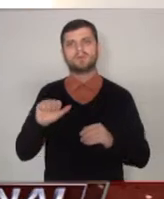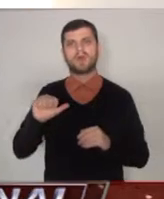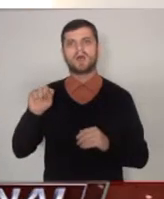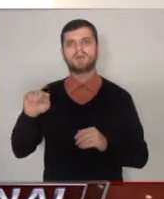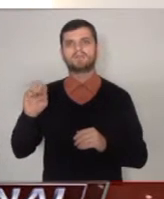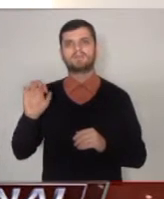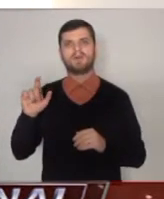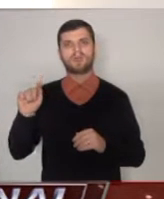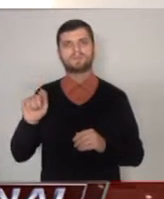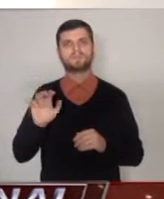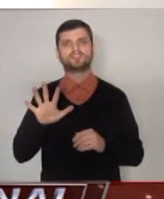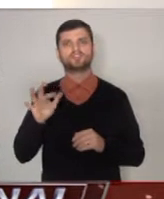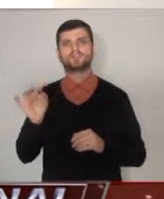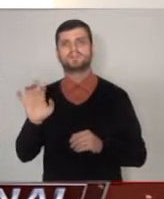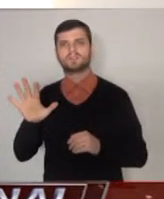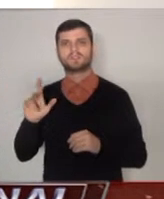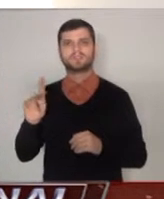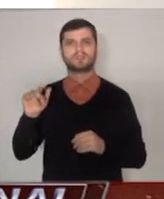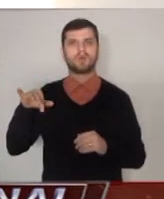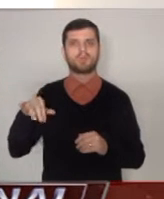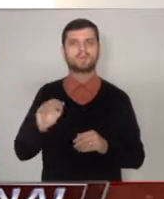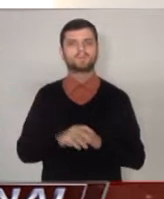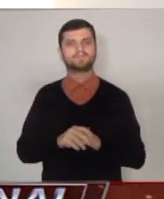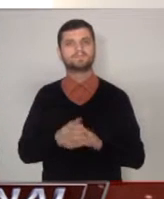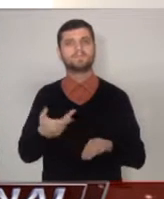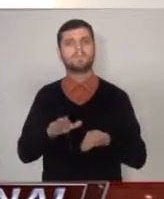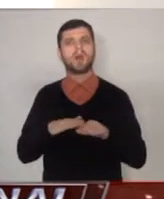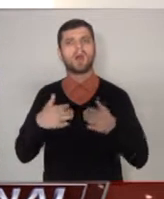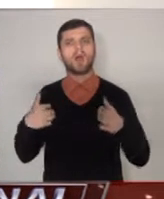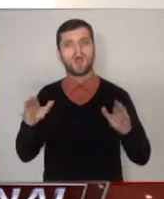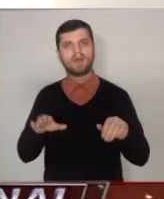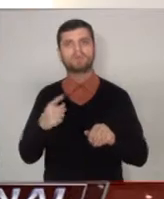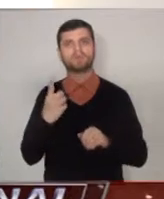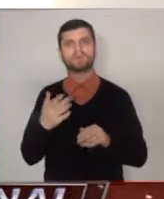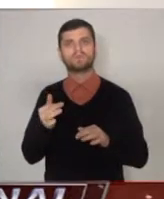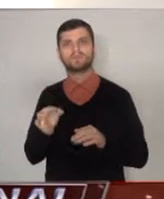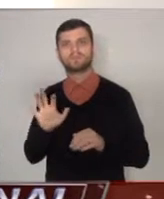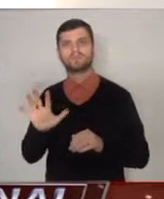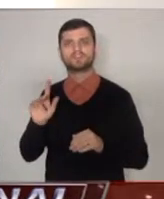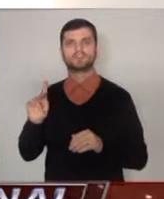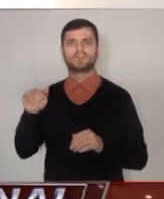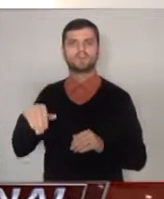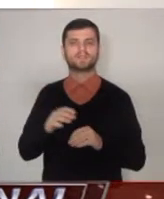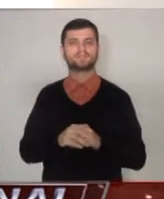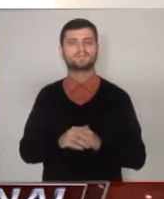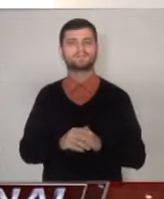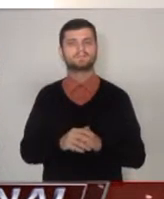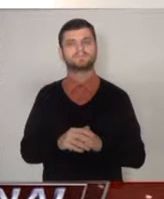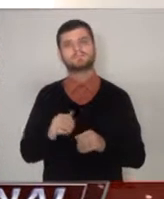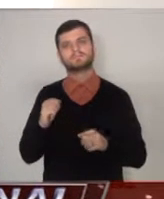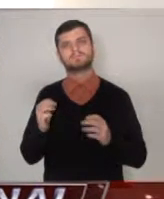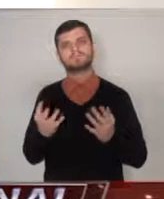cei 5,5 km. Și cât mai rămân? Mai avem 1,5 km în satul Capul Coastei, din care am făcut în jur